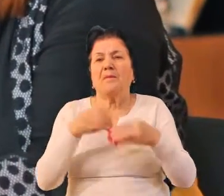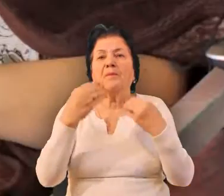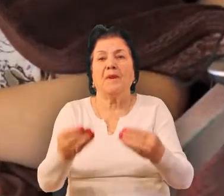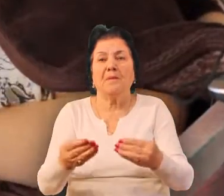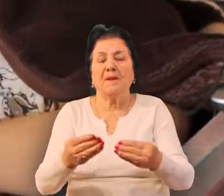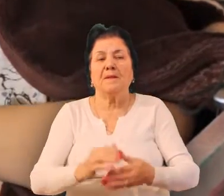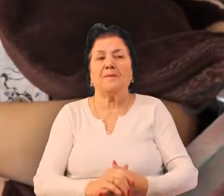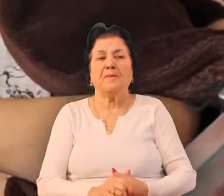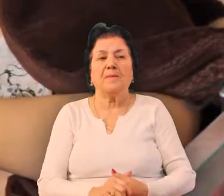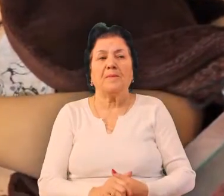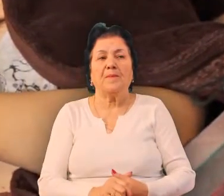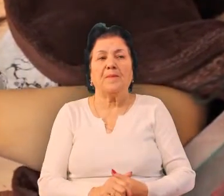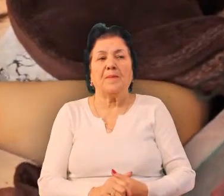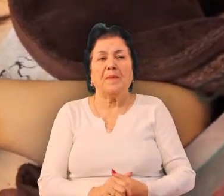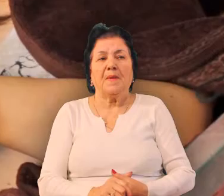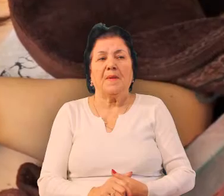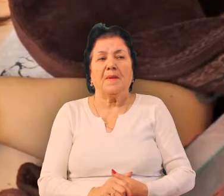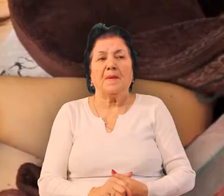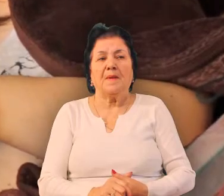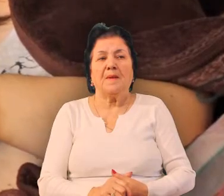olan iynələri, sapı verməlidir.